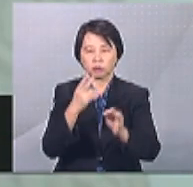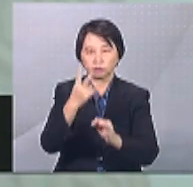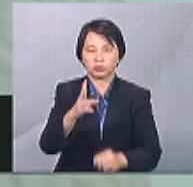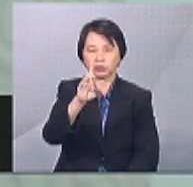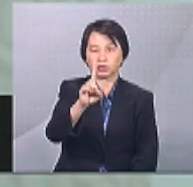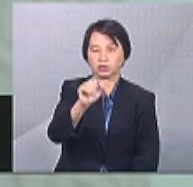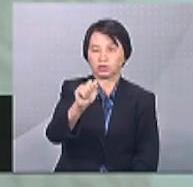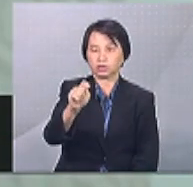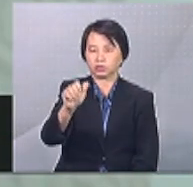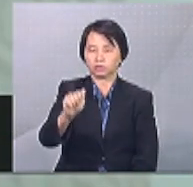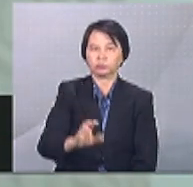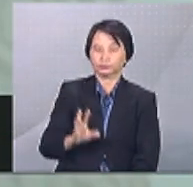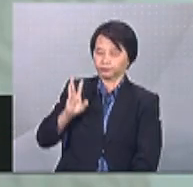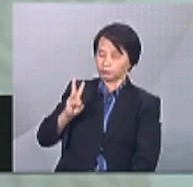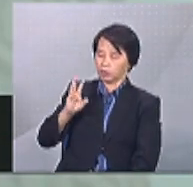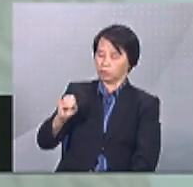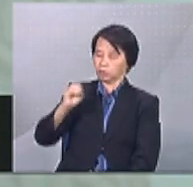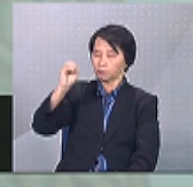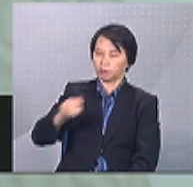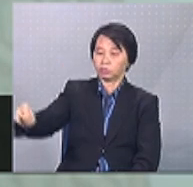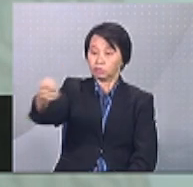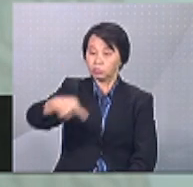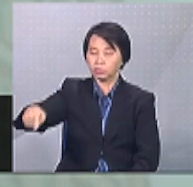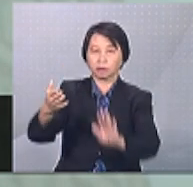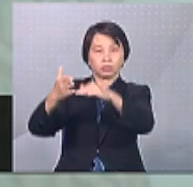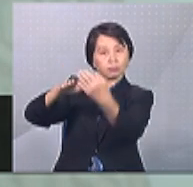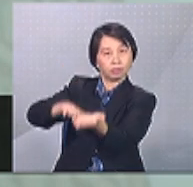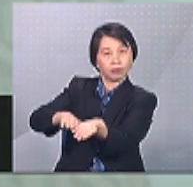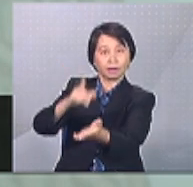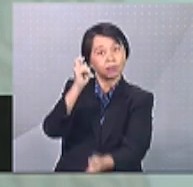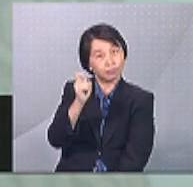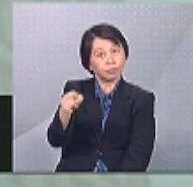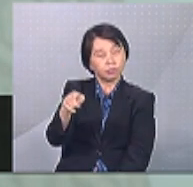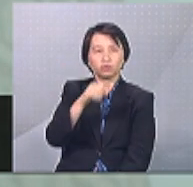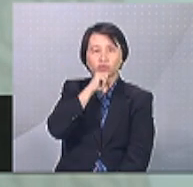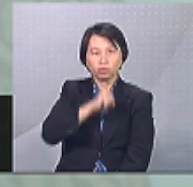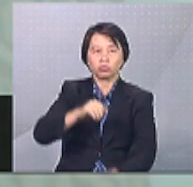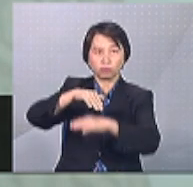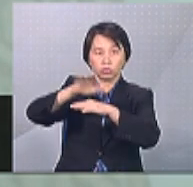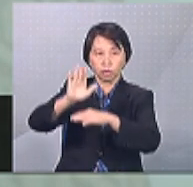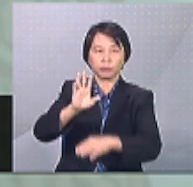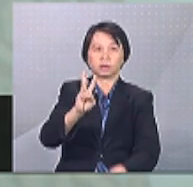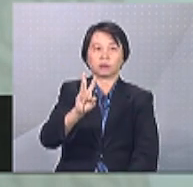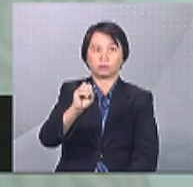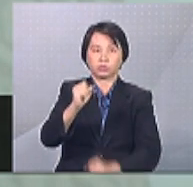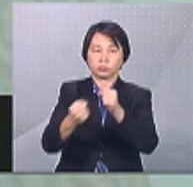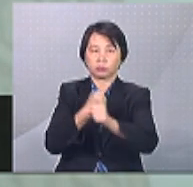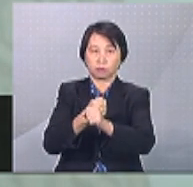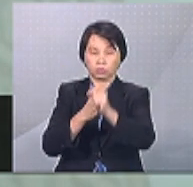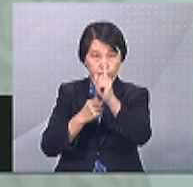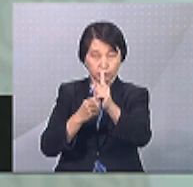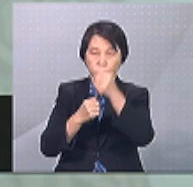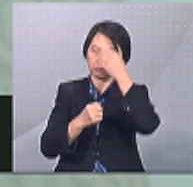kita, 60% daripada mereka yang meninggal ialah mereka berusia lebih daripada 60 tahun. Itu yang pertama.